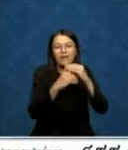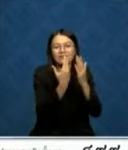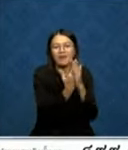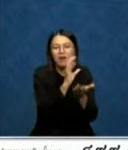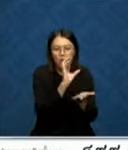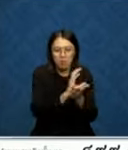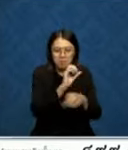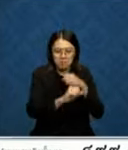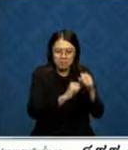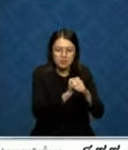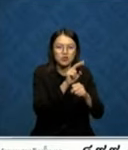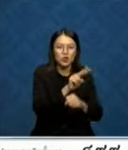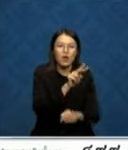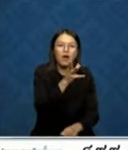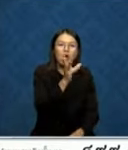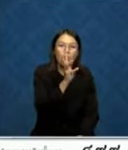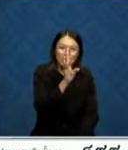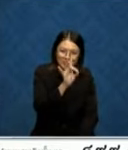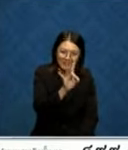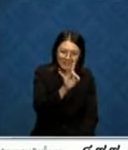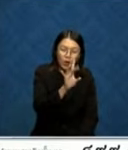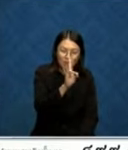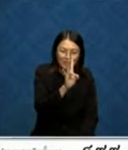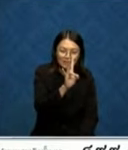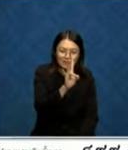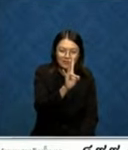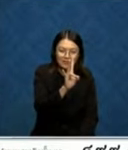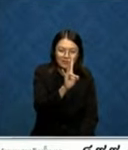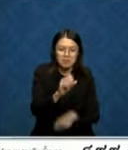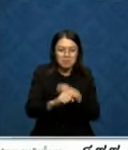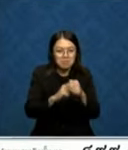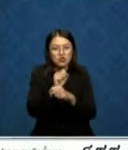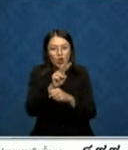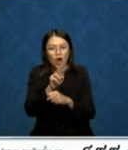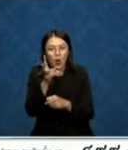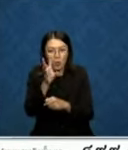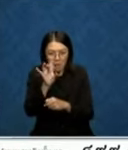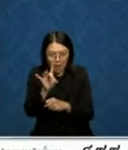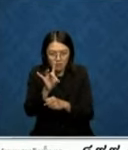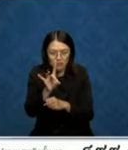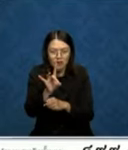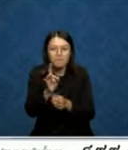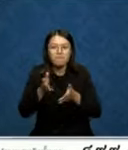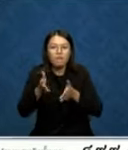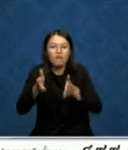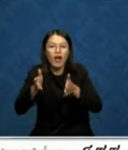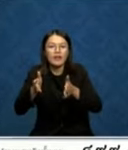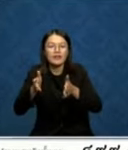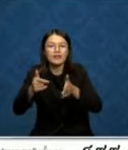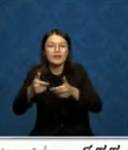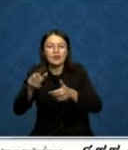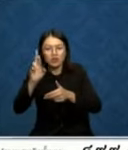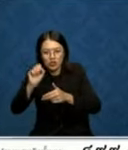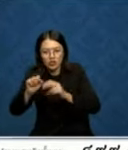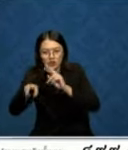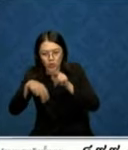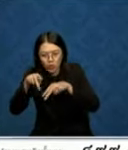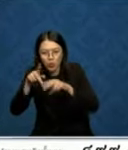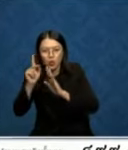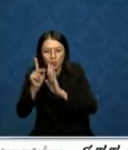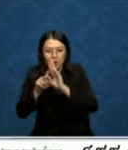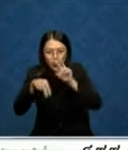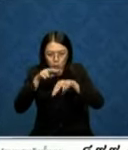ปี2567ผ่านงบประมาณปี2568เพื่อให้ทางฝ่ายนิติบัญญัติได้ตรวจสอบเพื่อความรอบ